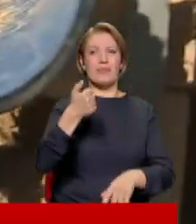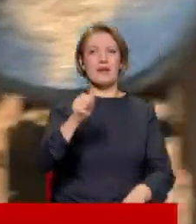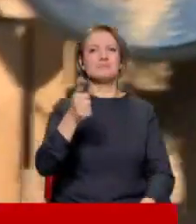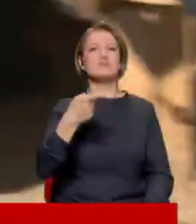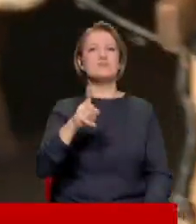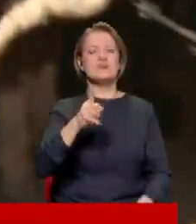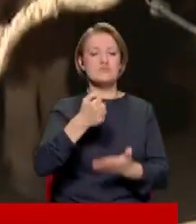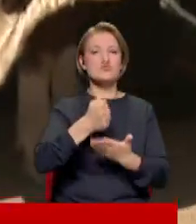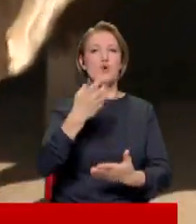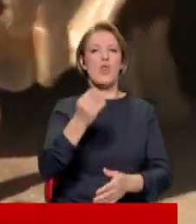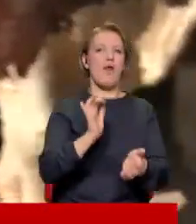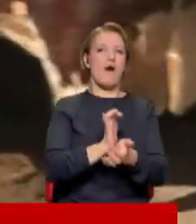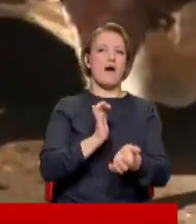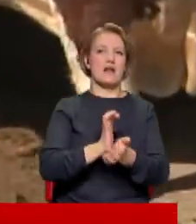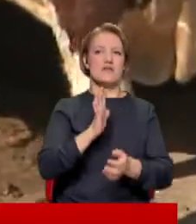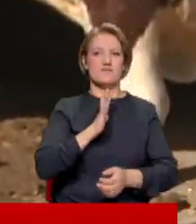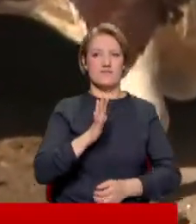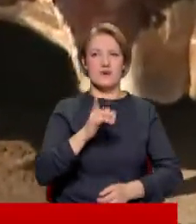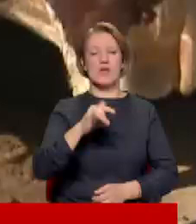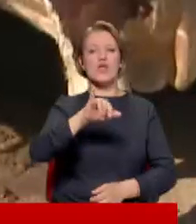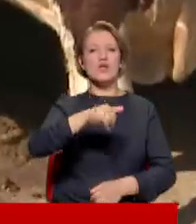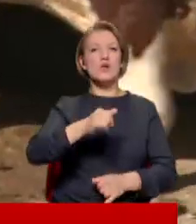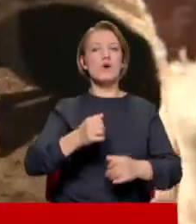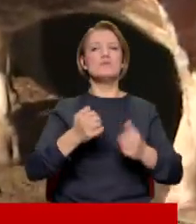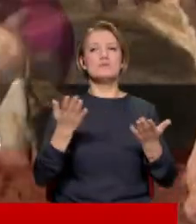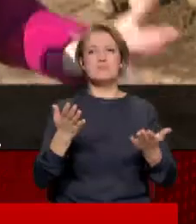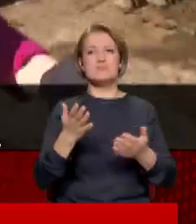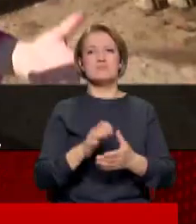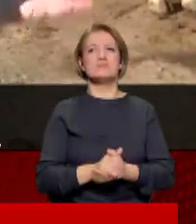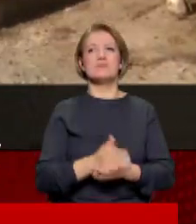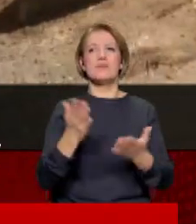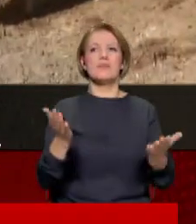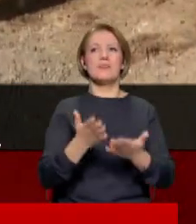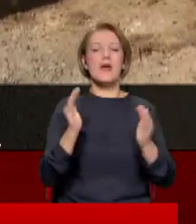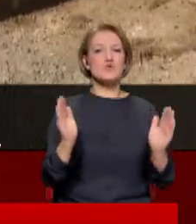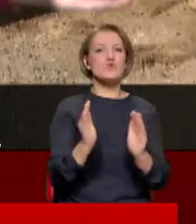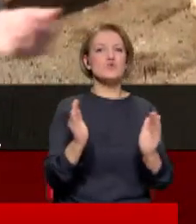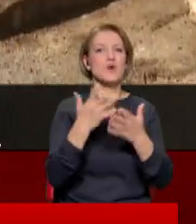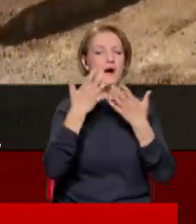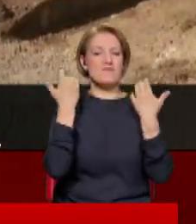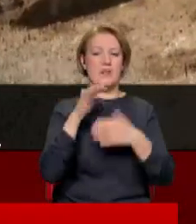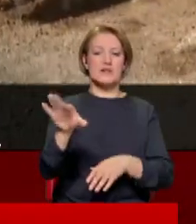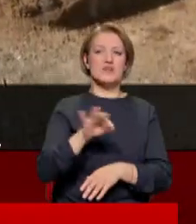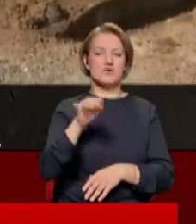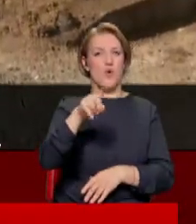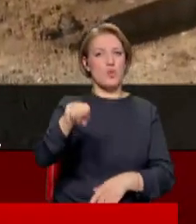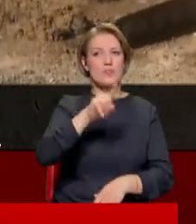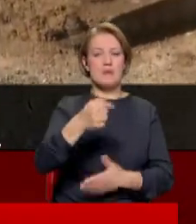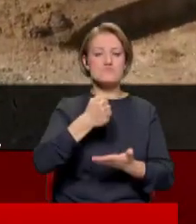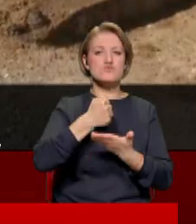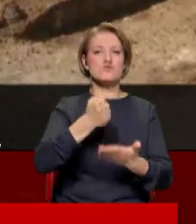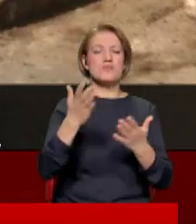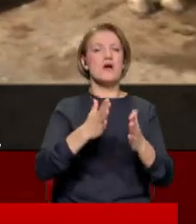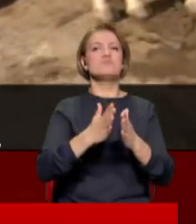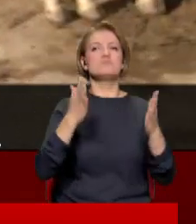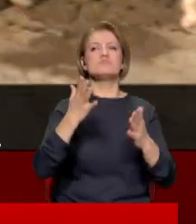bin liraya bütçesi olan aileler de var. Kilolu su daha küçük hayvanları seçiyorlar onlar. Bütçesi daha